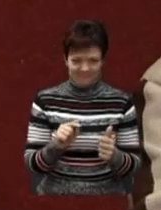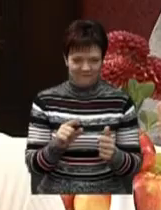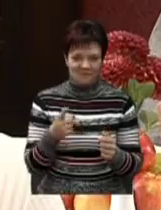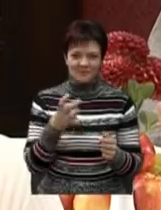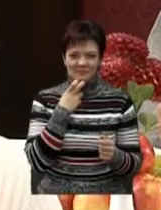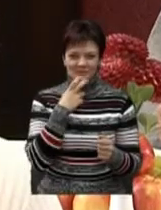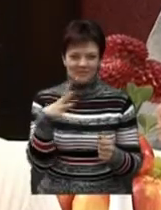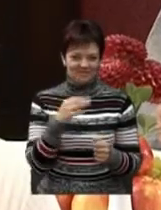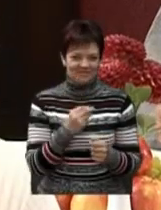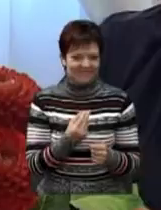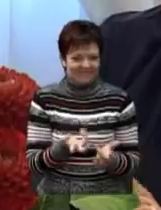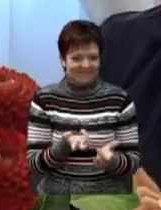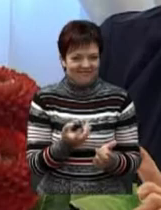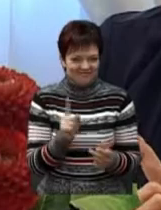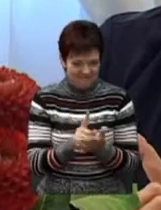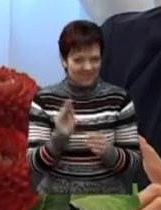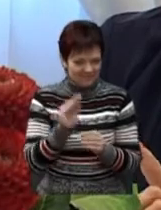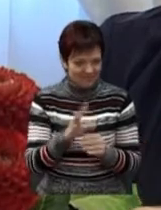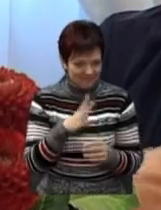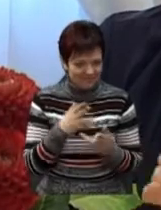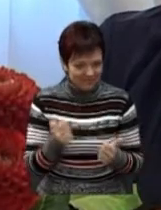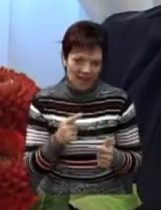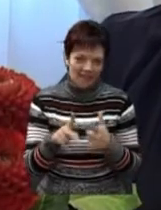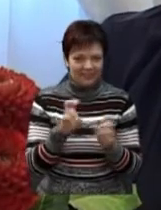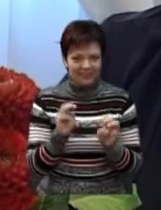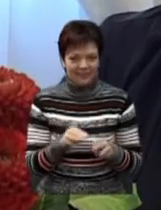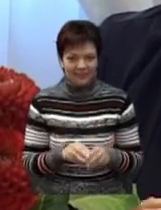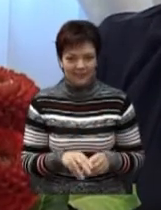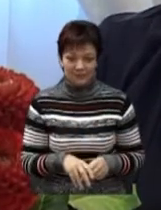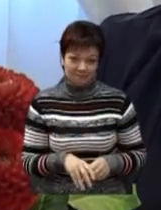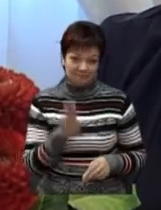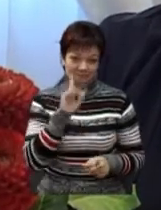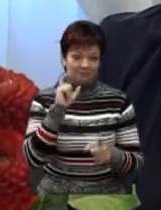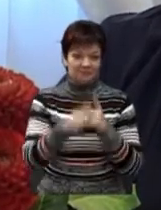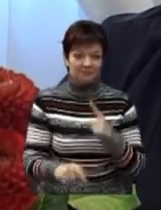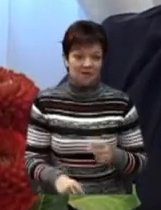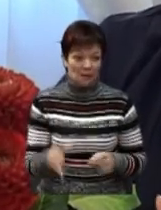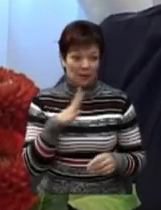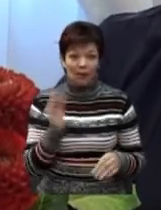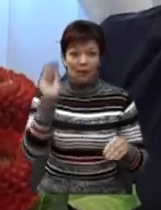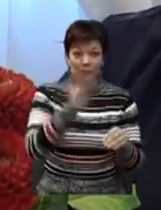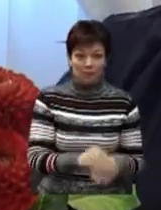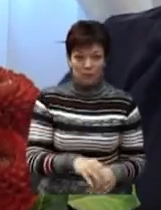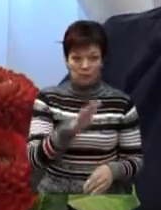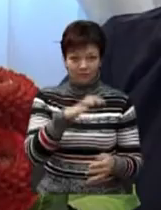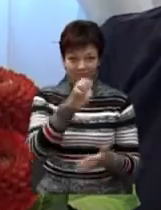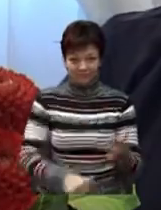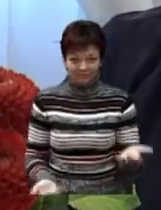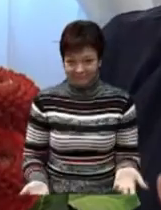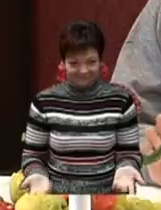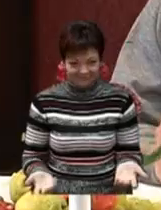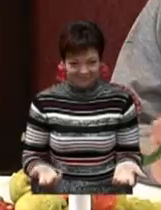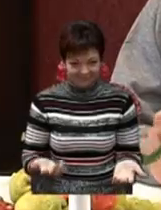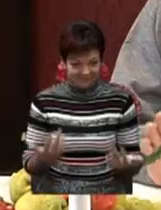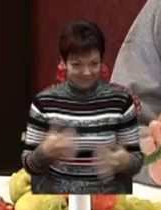смеяться. Добавка одноразовая была. И сразу сняли эту добавку и старые пенсии